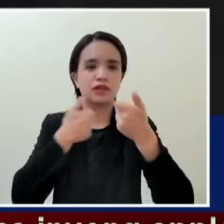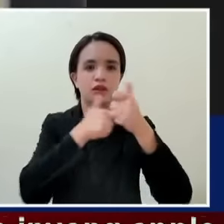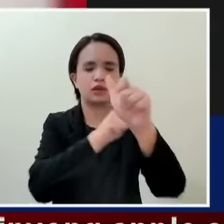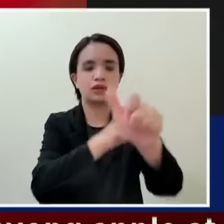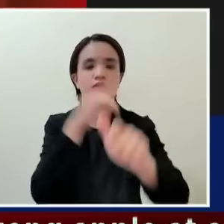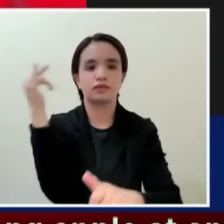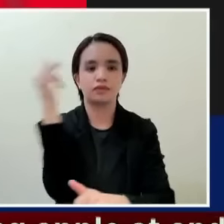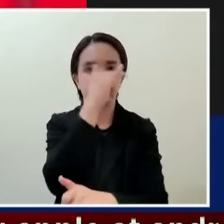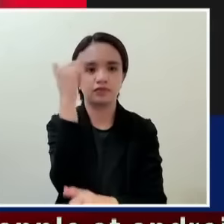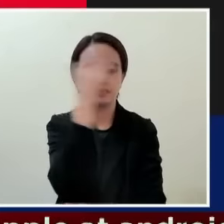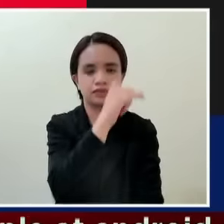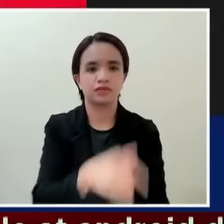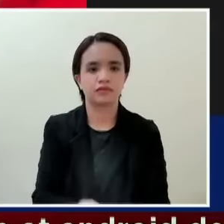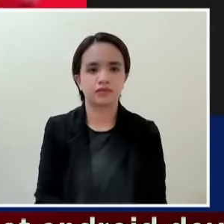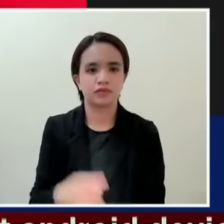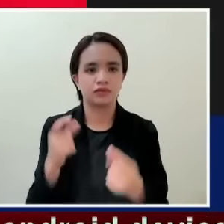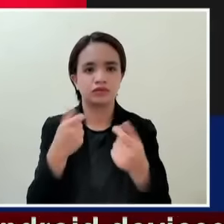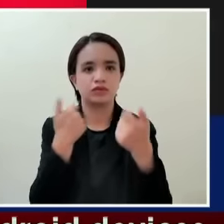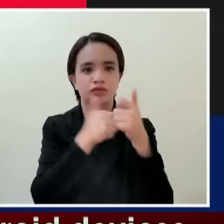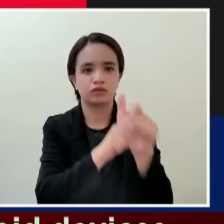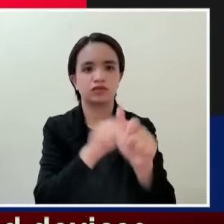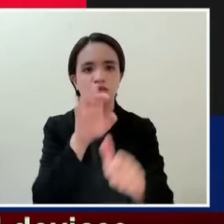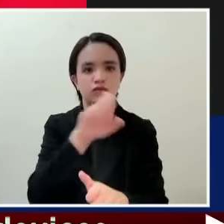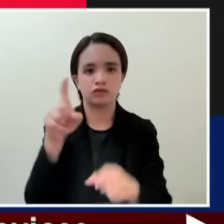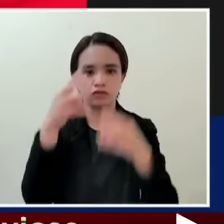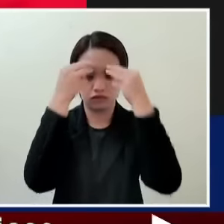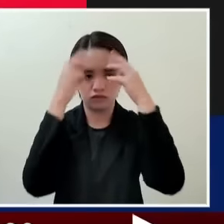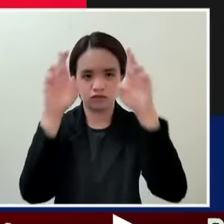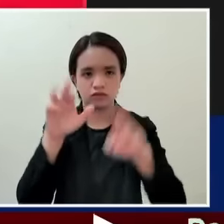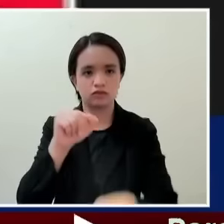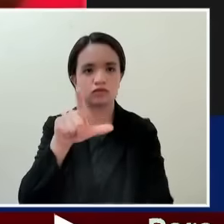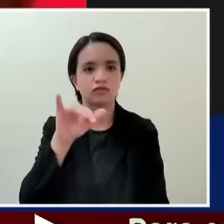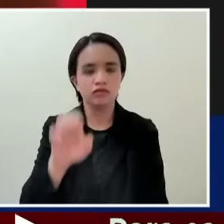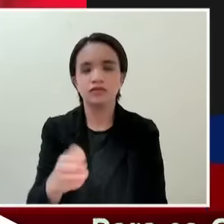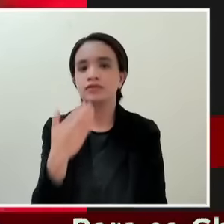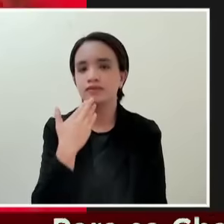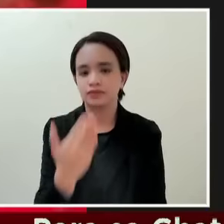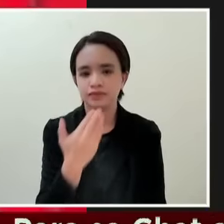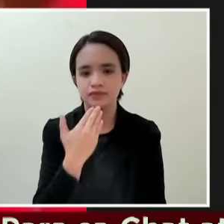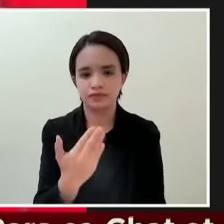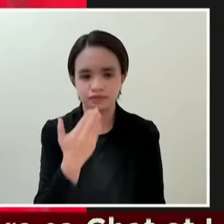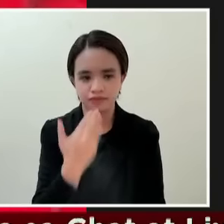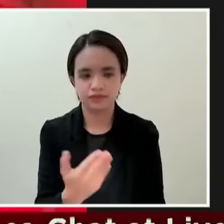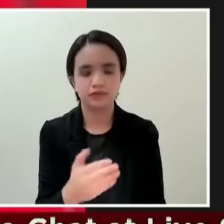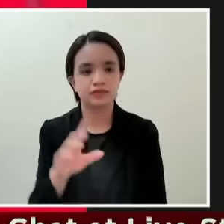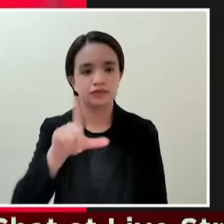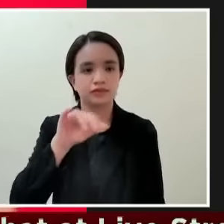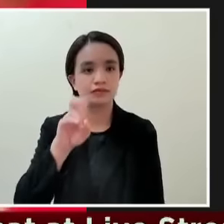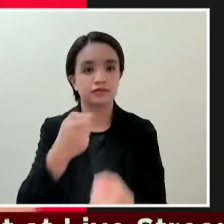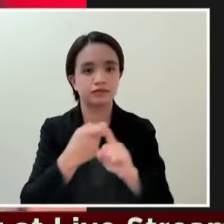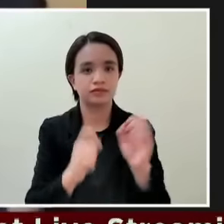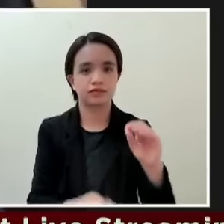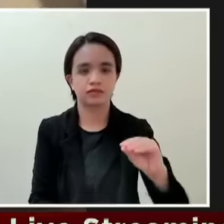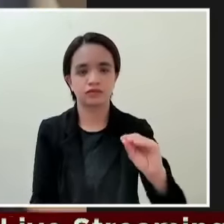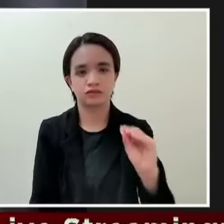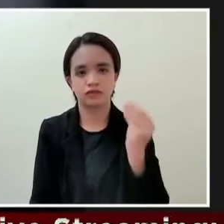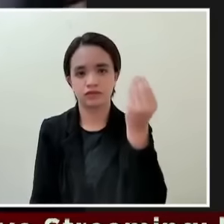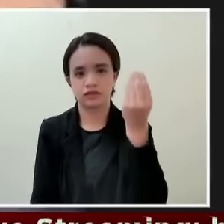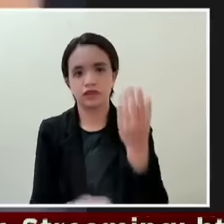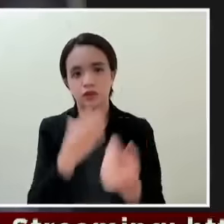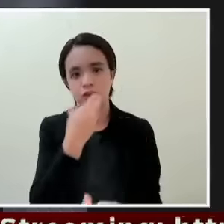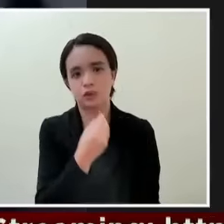airport at hahabulin nga natin si dating Mayor Alice Go, kabayan. Maraming salamat live mula sa Jakarta, Indonesia,